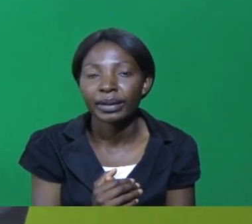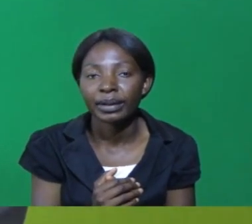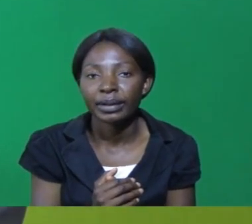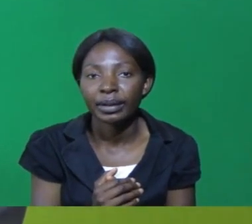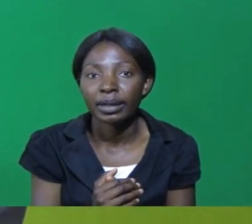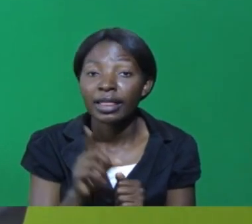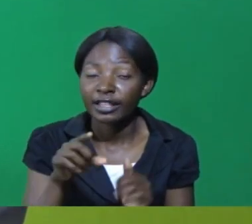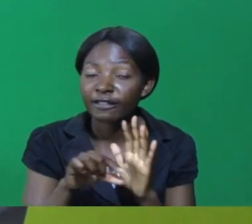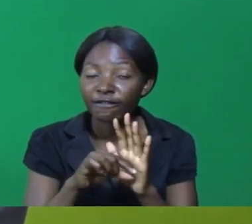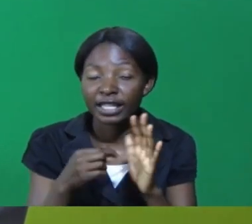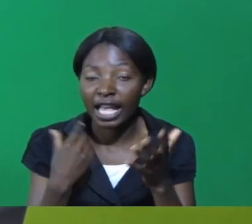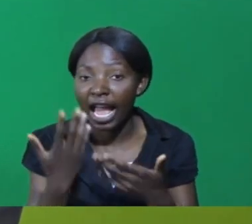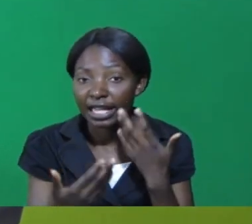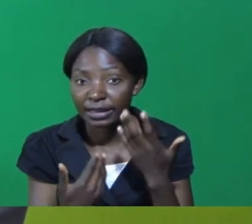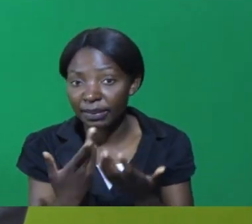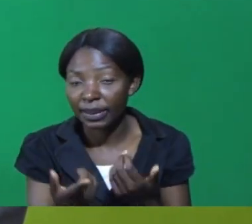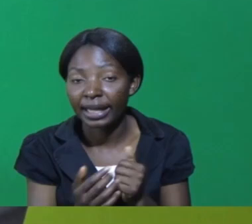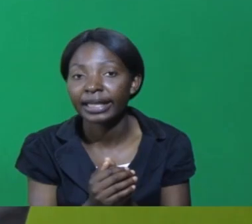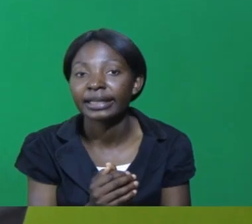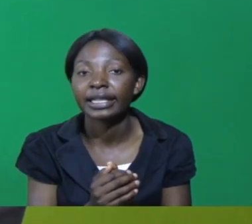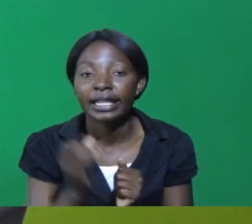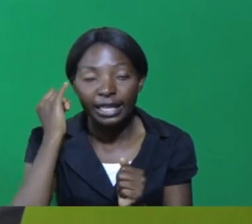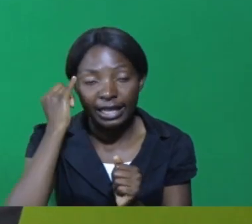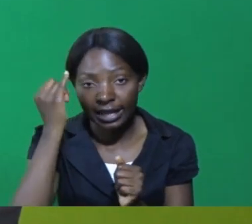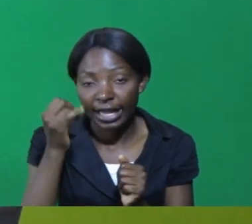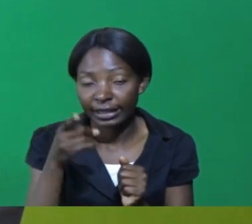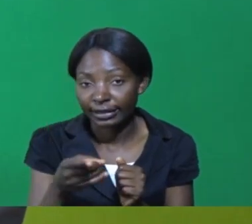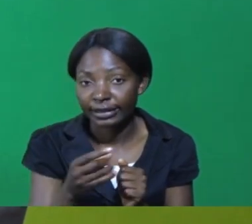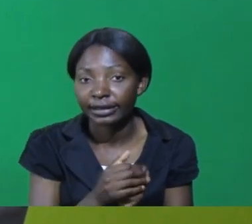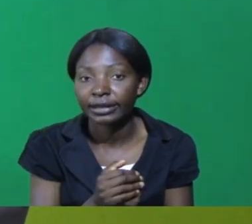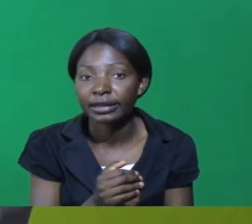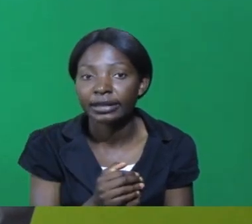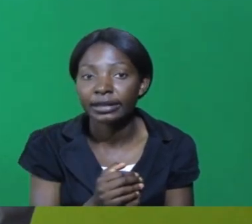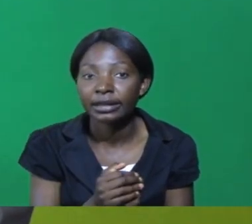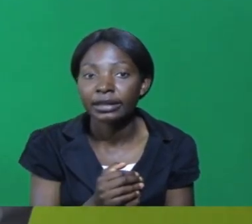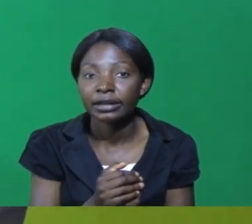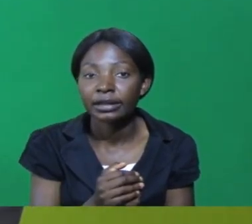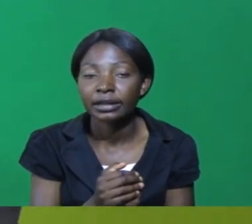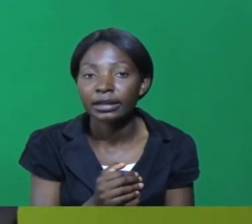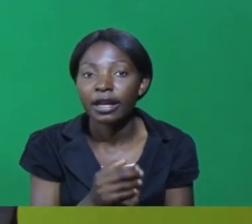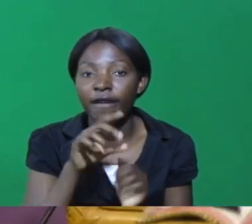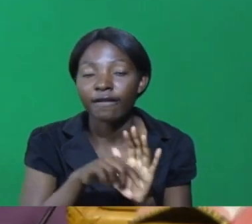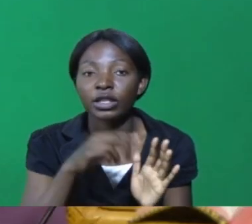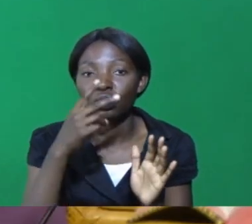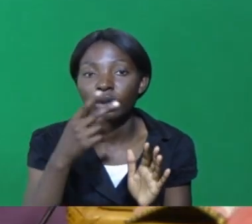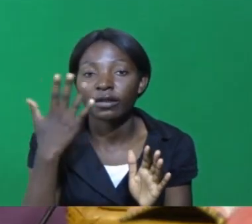vhesi rinotsanangura richiburisa pfungwa iyoyi pachena yamuri kuvhunza munhu waMwari. Kana ndisingakanganise John chapter 2